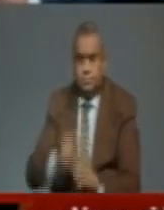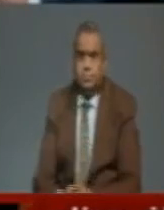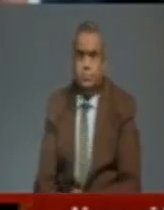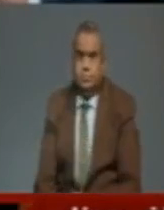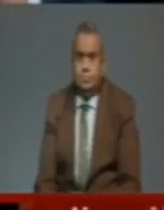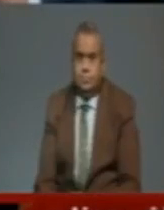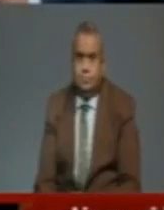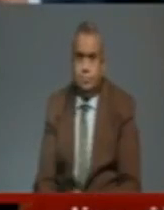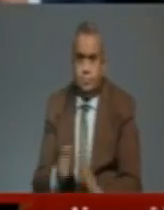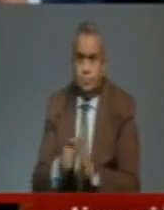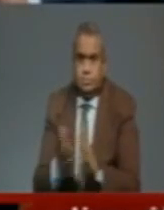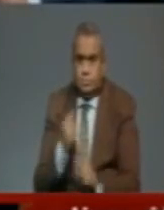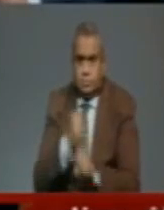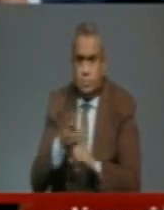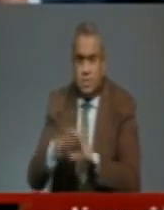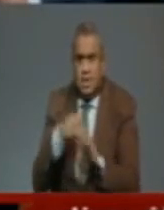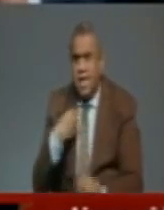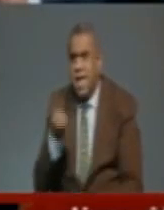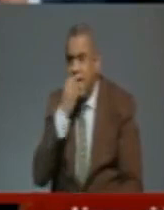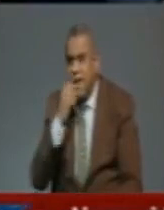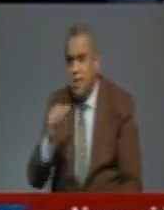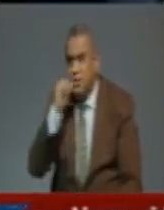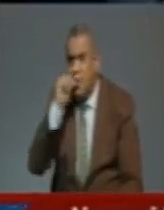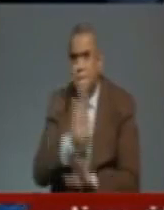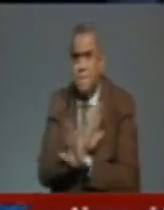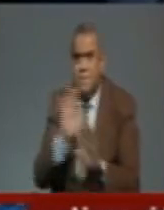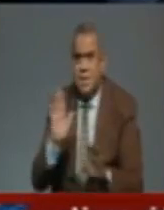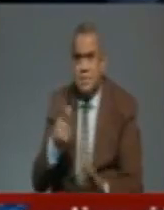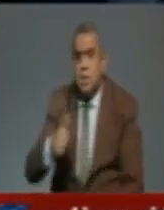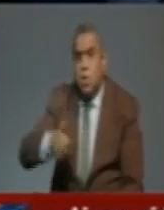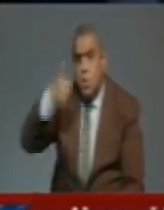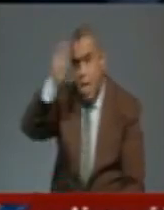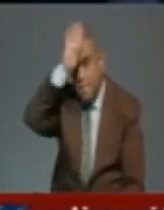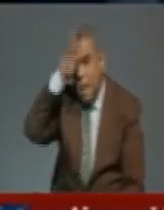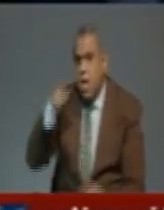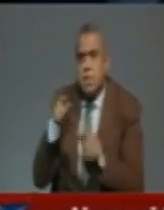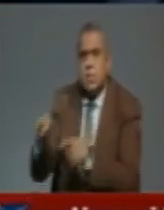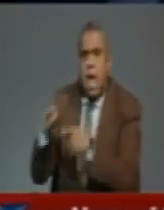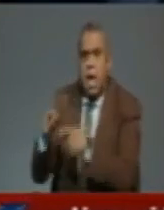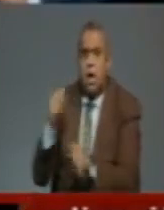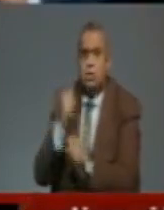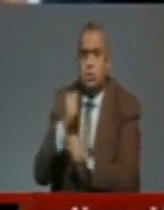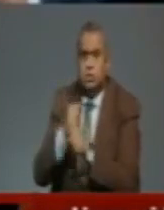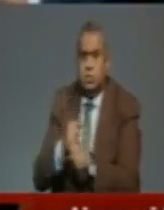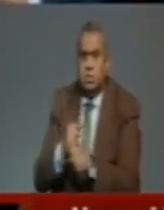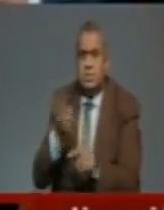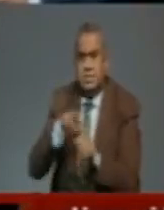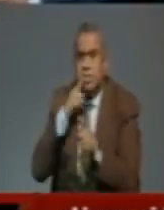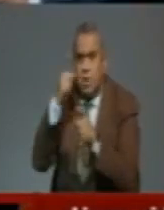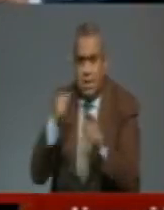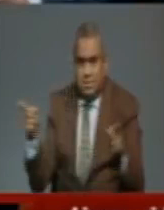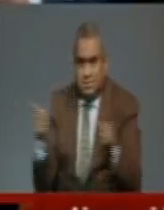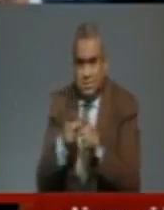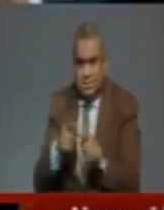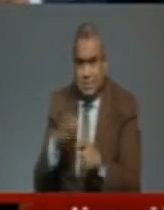والكل بتقول ايه الاكل والشرب وبتاع، هو ده. اقول حاجه صعبه؟ هو